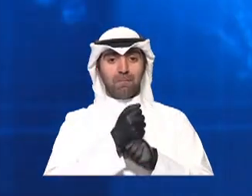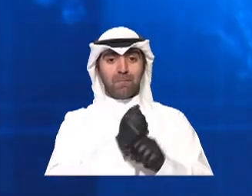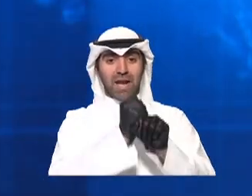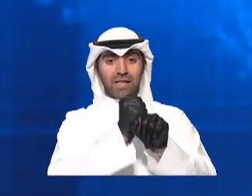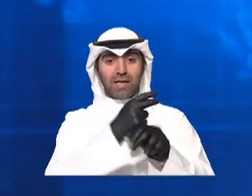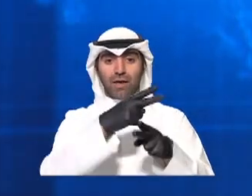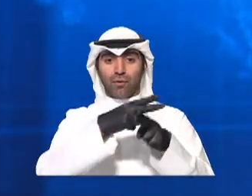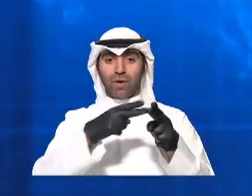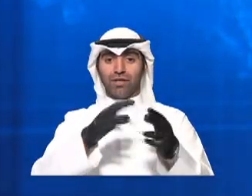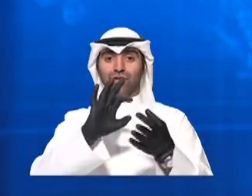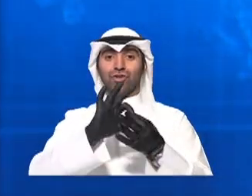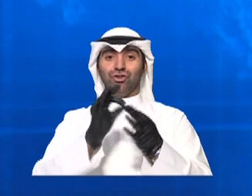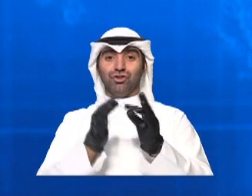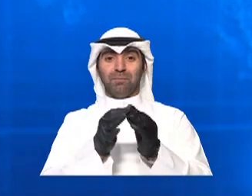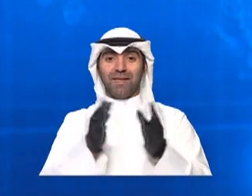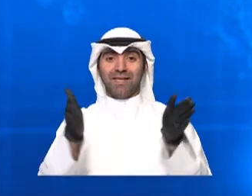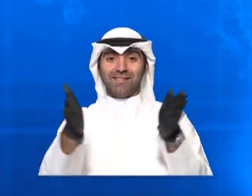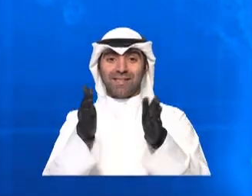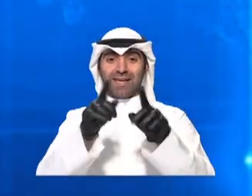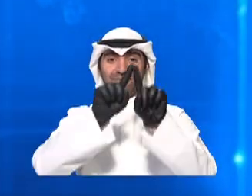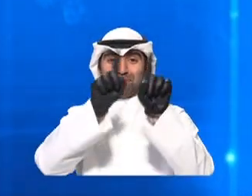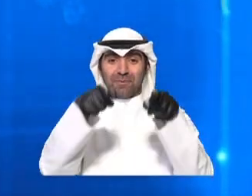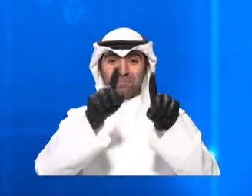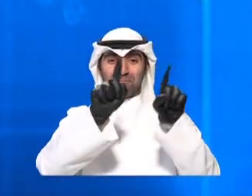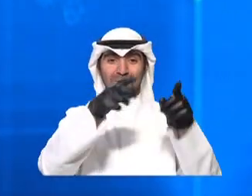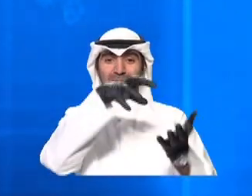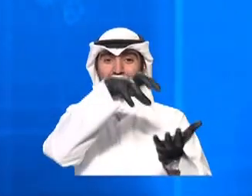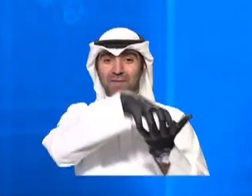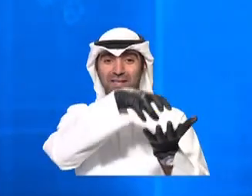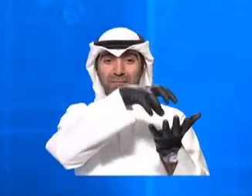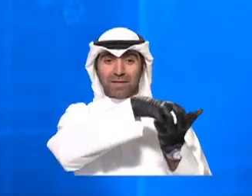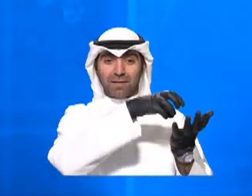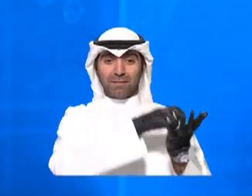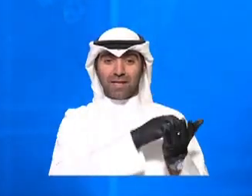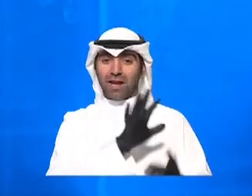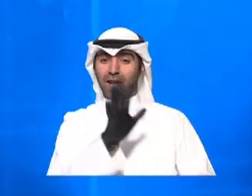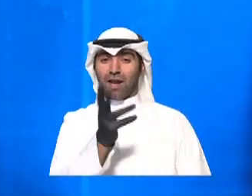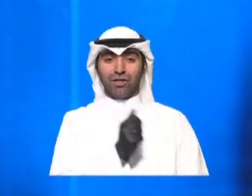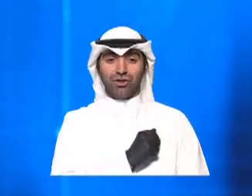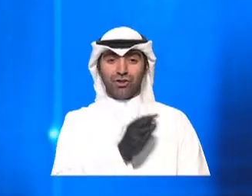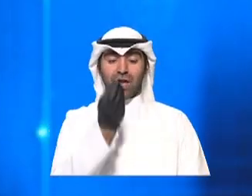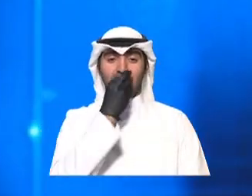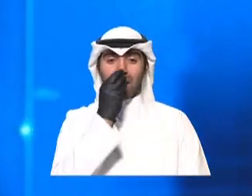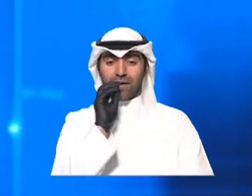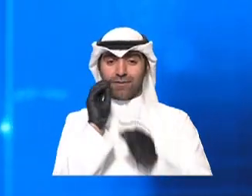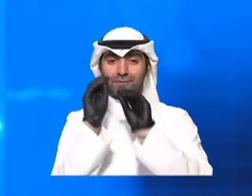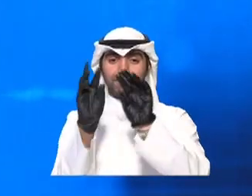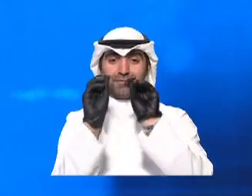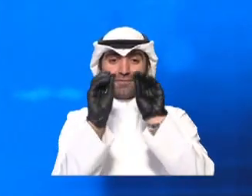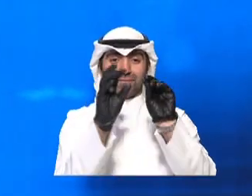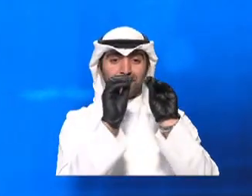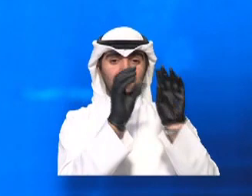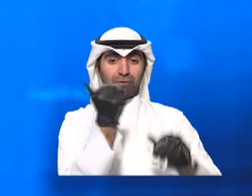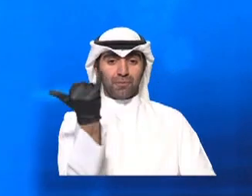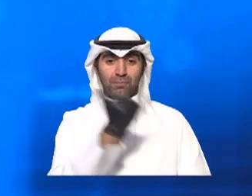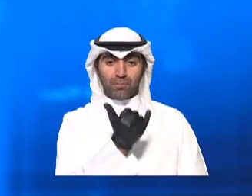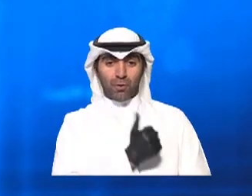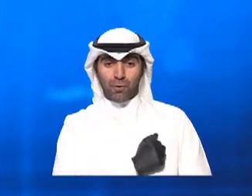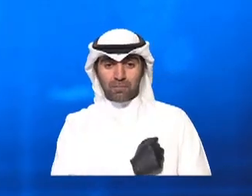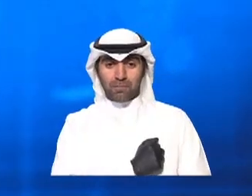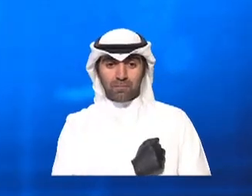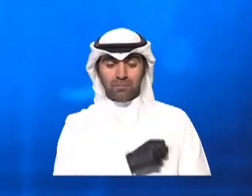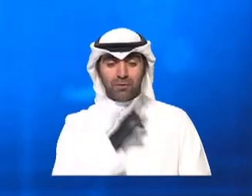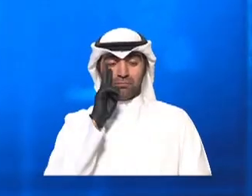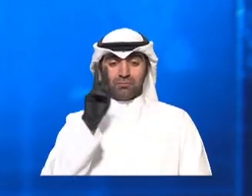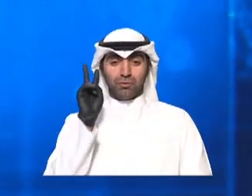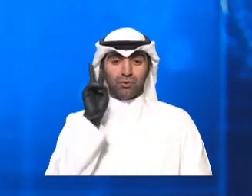الحظر بتقديم خدماتها وتزويد سكان المباني المجاورة بالمواد الغذائية والاستهلاكية، حيث